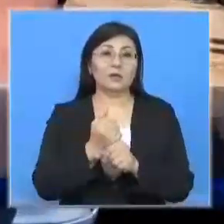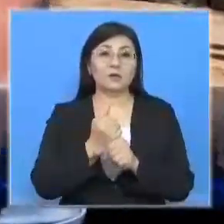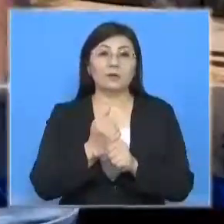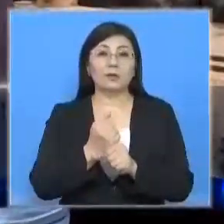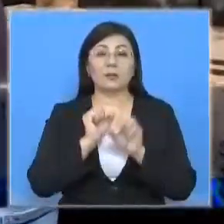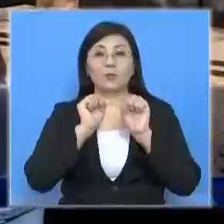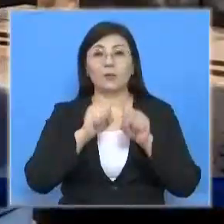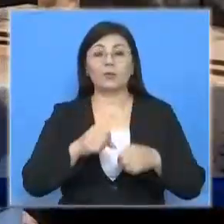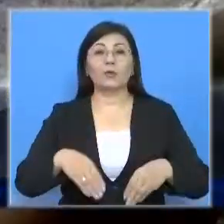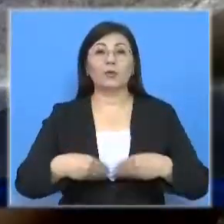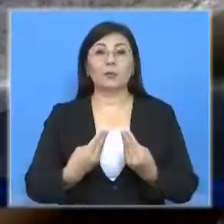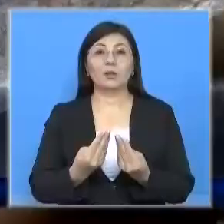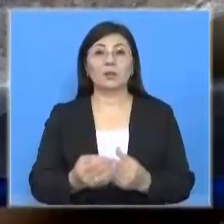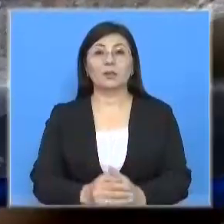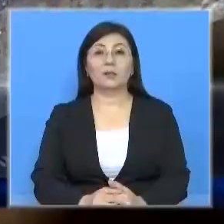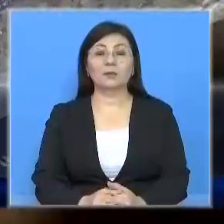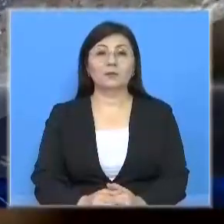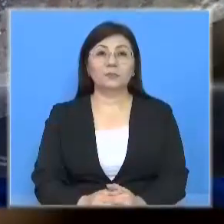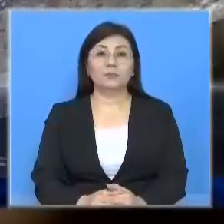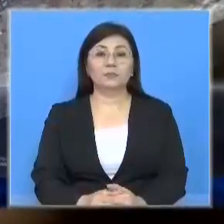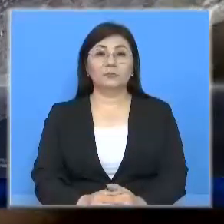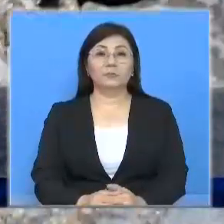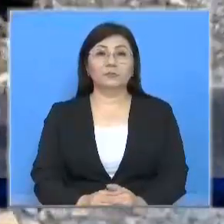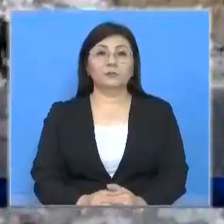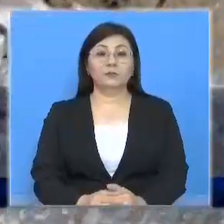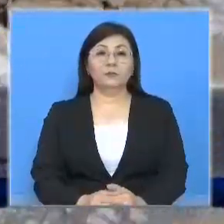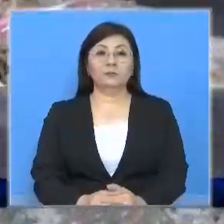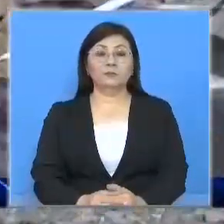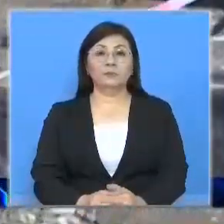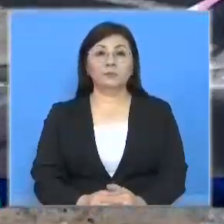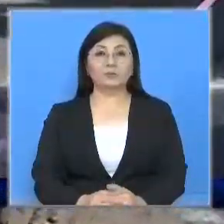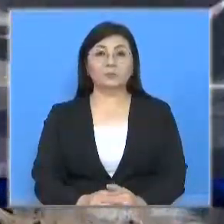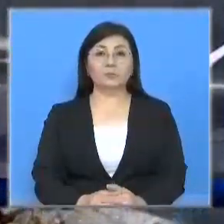төмендетуге мүмкіндік береді. Жансая Абдікарым, Душан Жасланұлы, Ақтөбе телеарнасы.